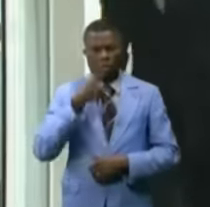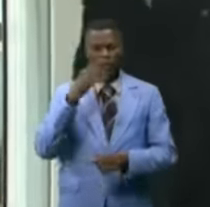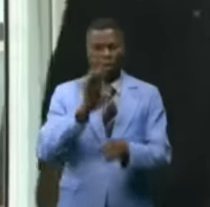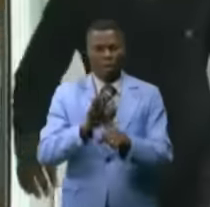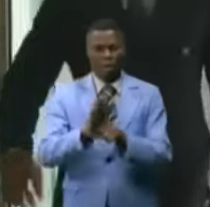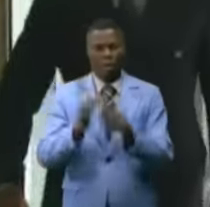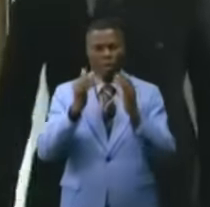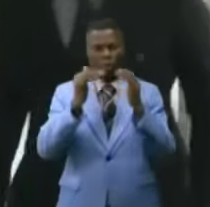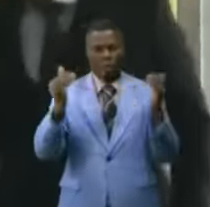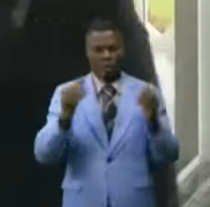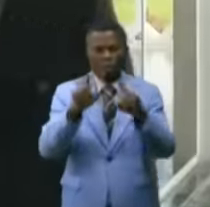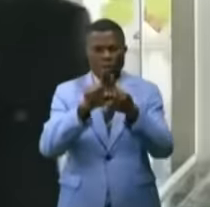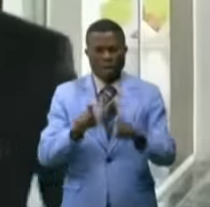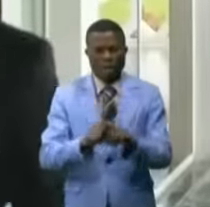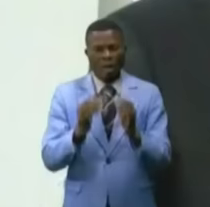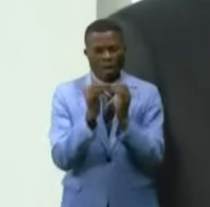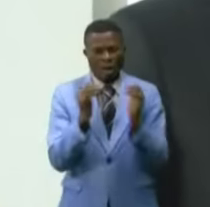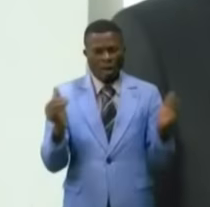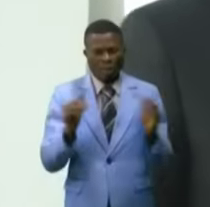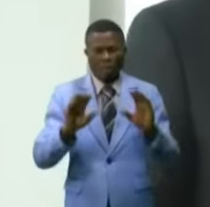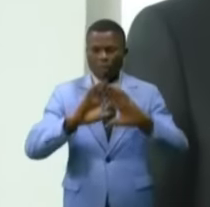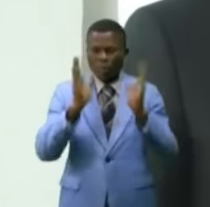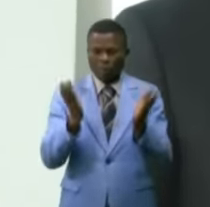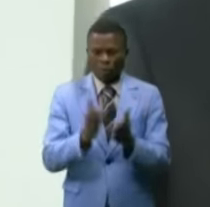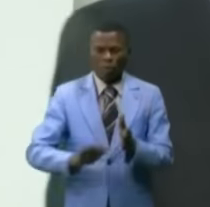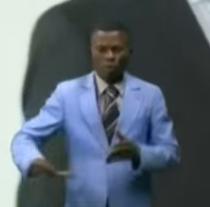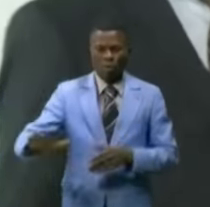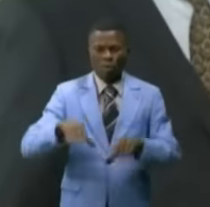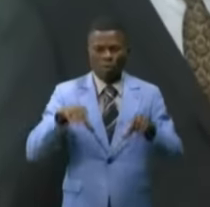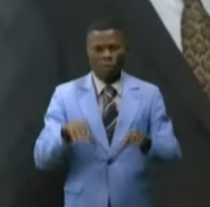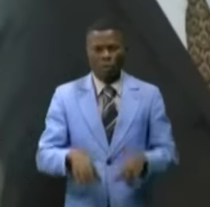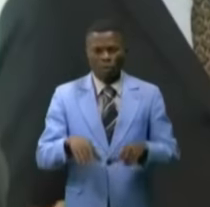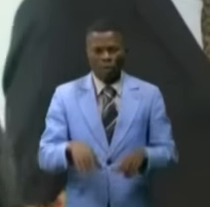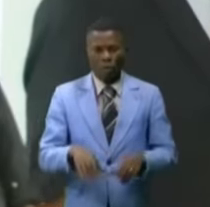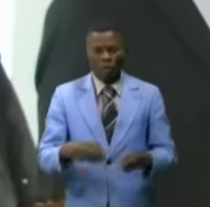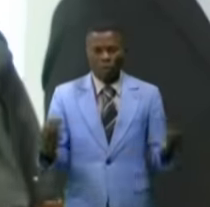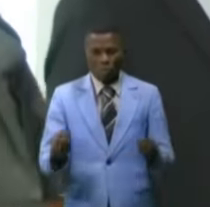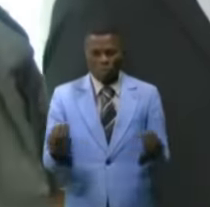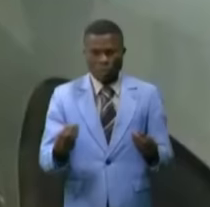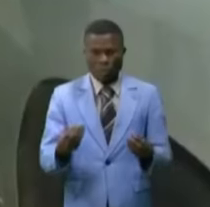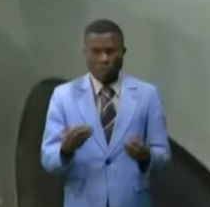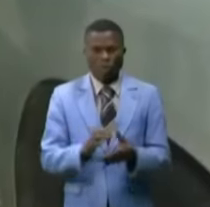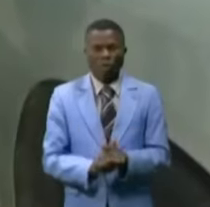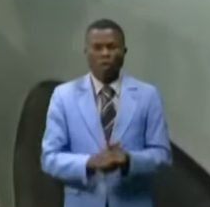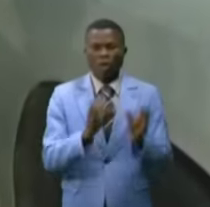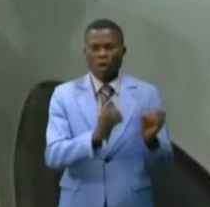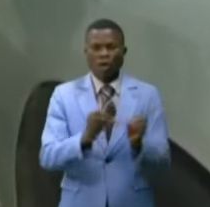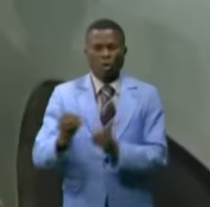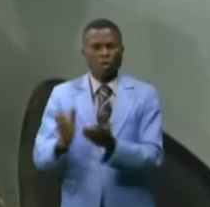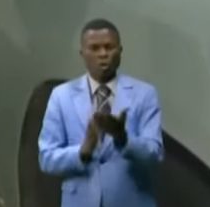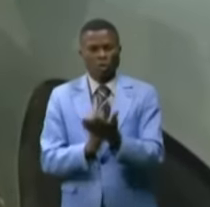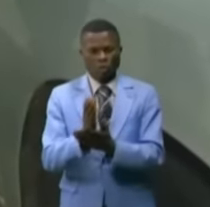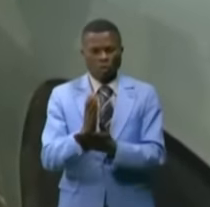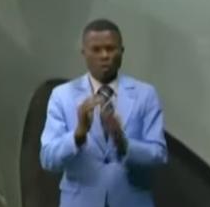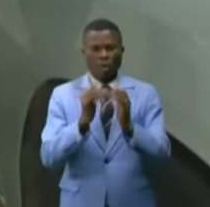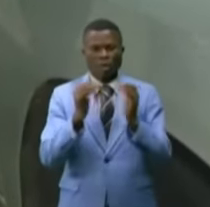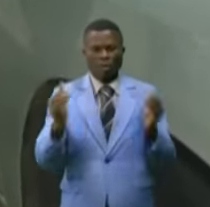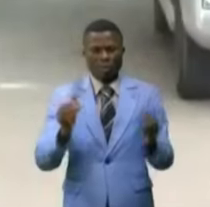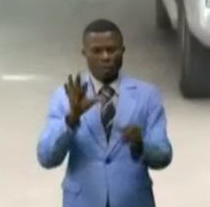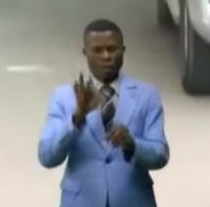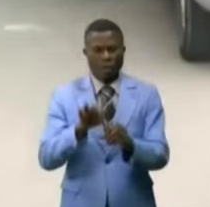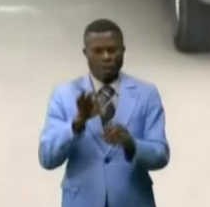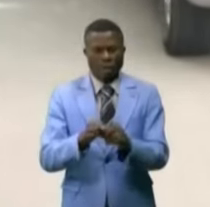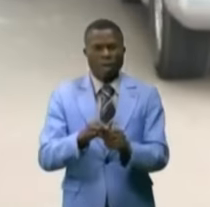la paix et la tranquillité de l'ensemble du territoire national en vue d'une organisation apaisée des